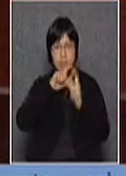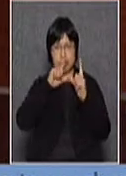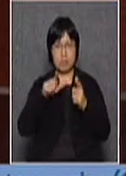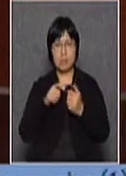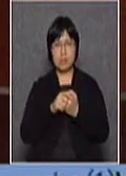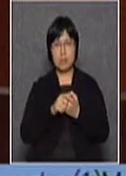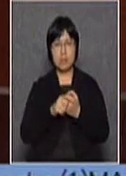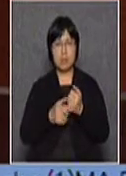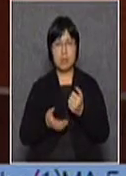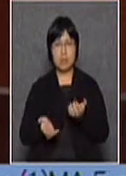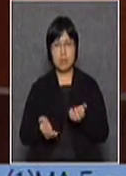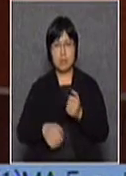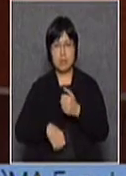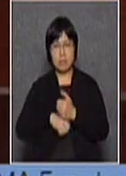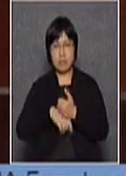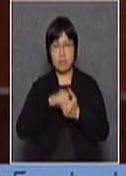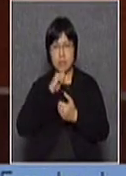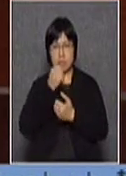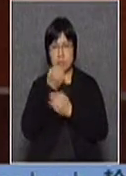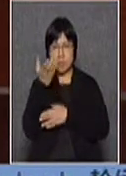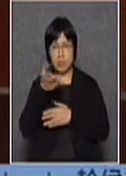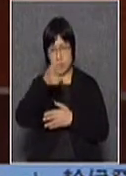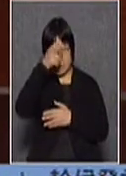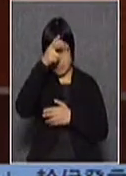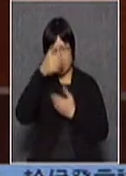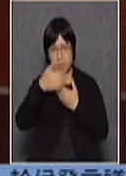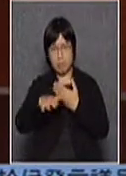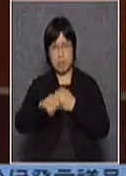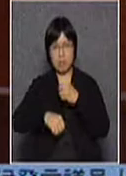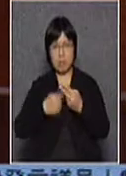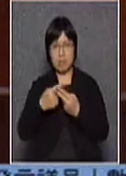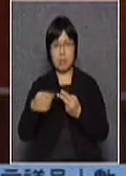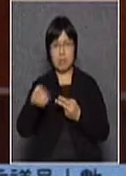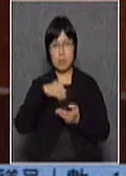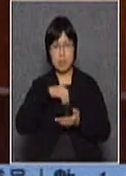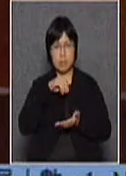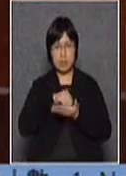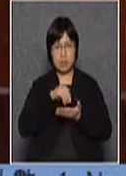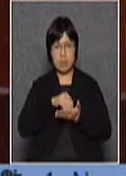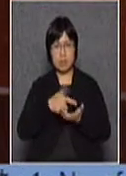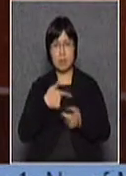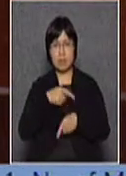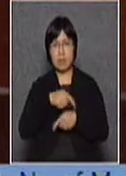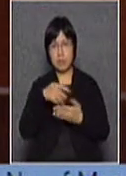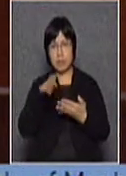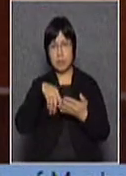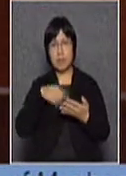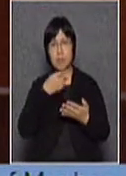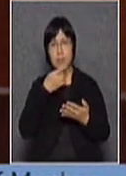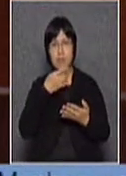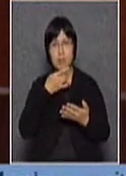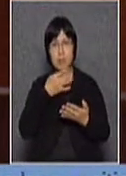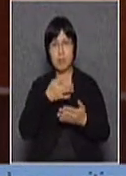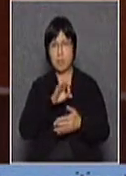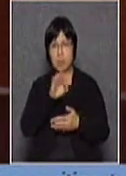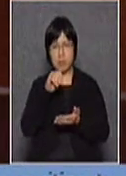了底，剛才局長說政府對輸入外勞是沒有定案，沒有時間表。如果說只是沒有定